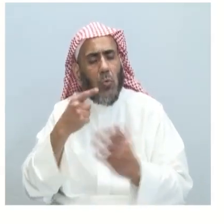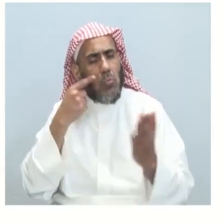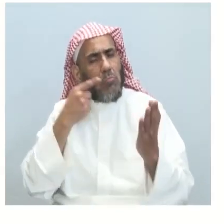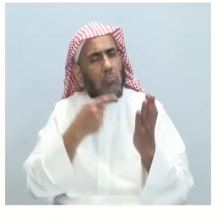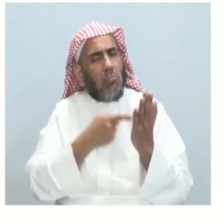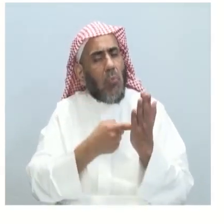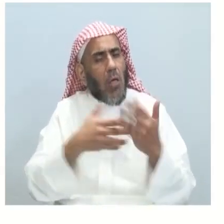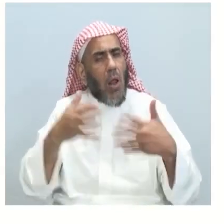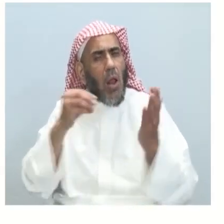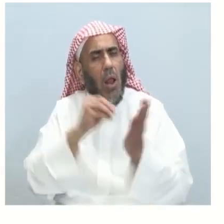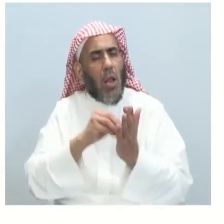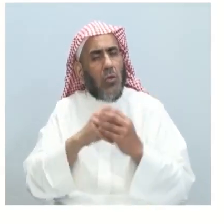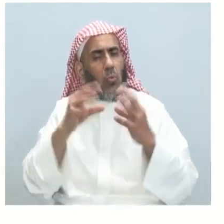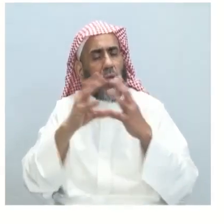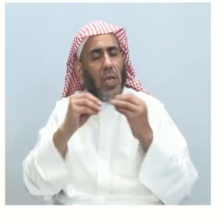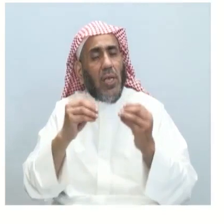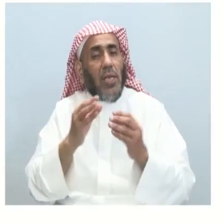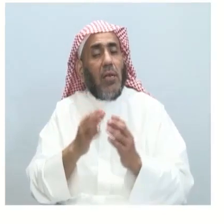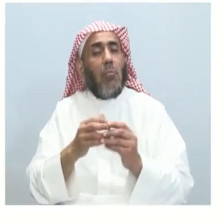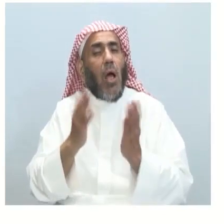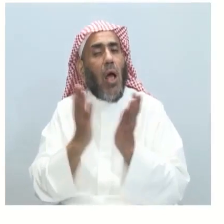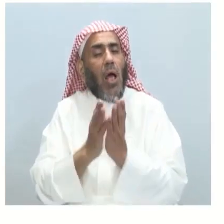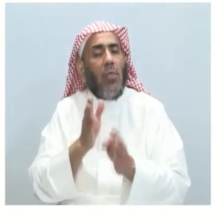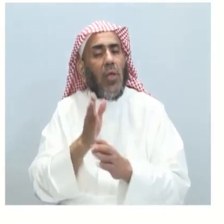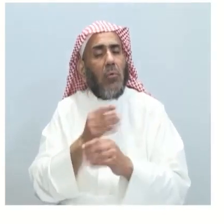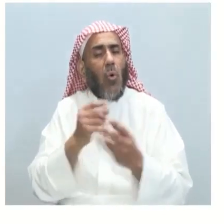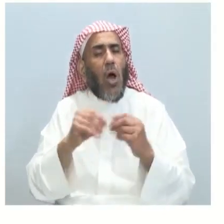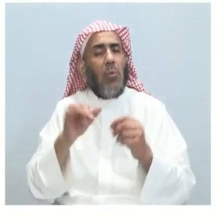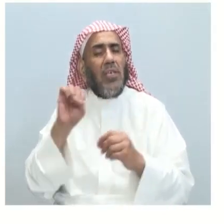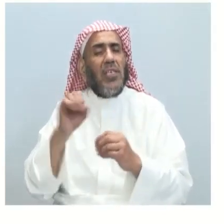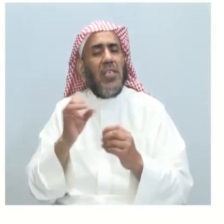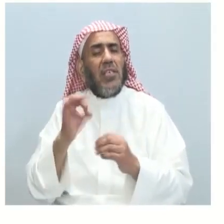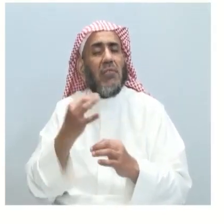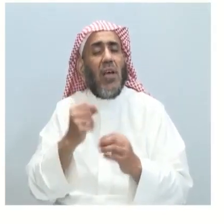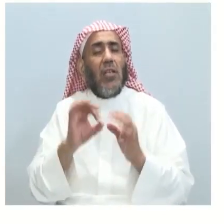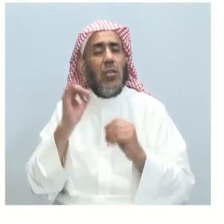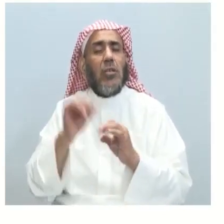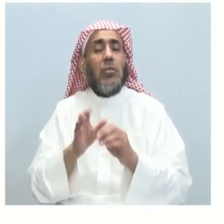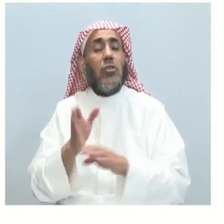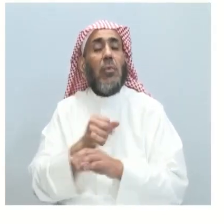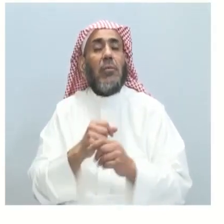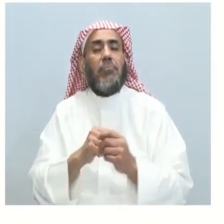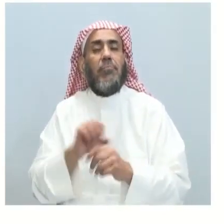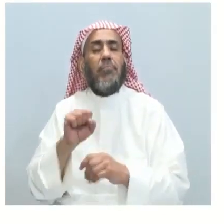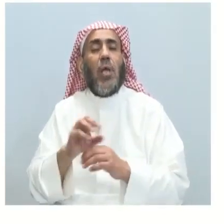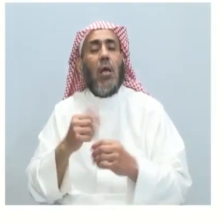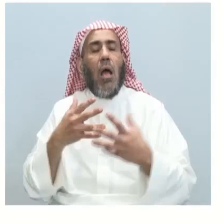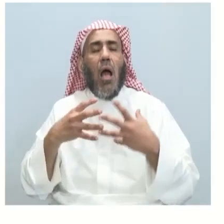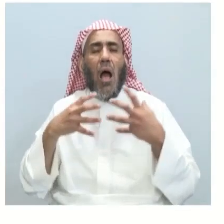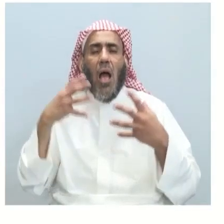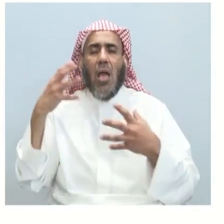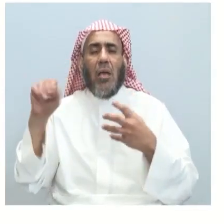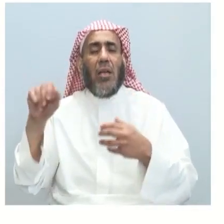هذا النص وايضا تحليل هذه المدرسه واهم السمات يعني ما يتعلق بهذا النص تنطبق فيها السمات يقول حيران